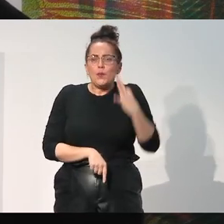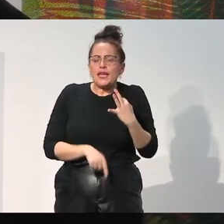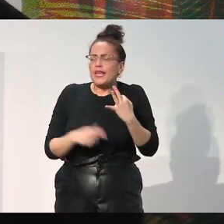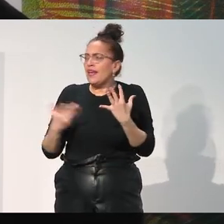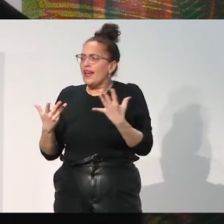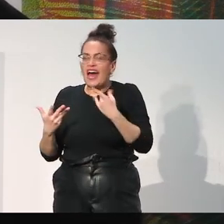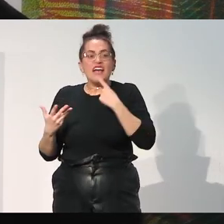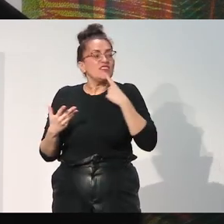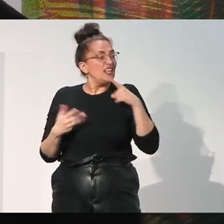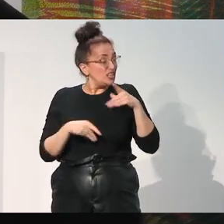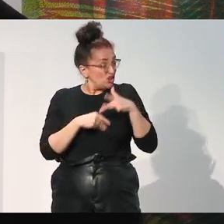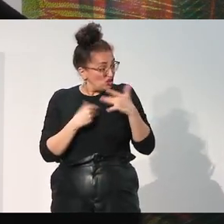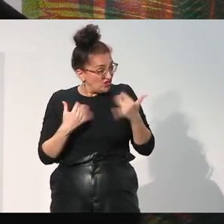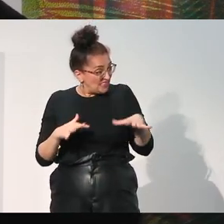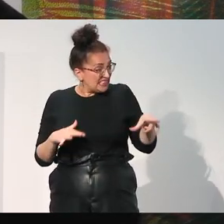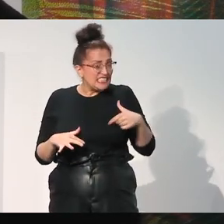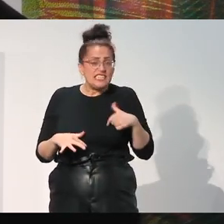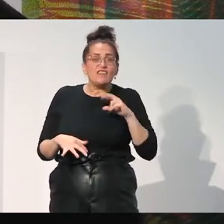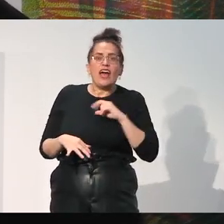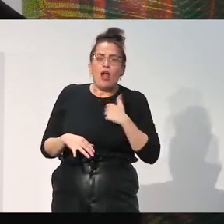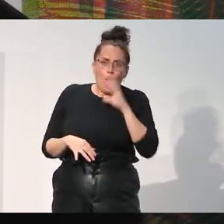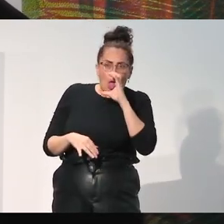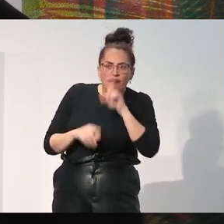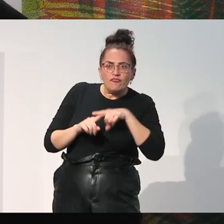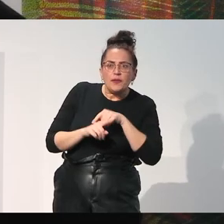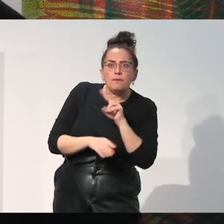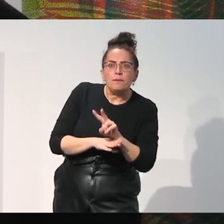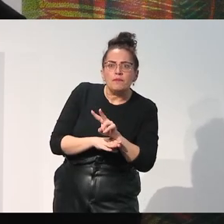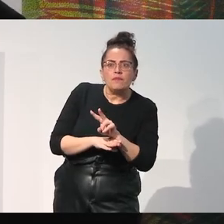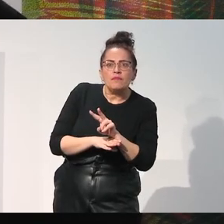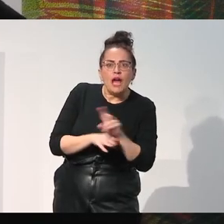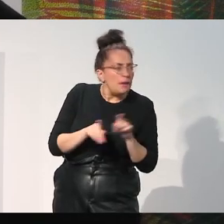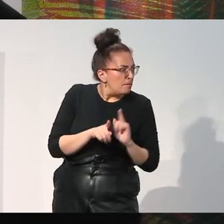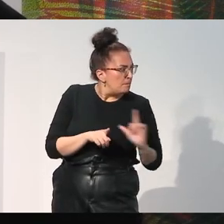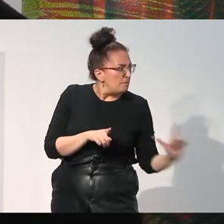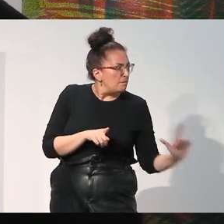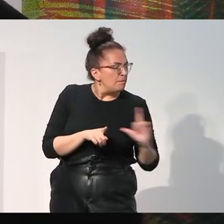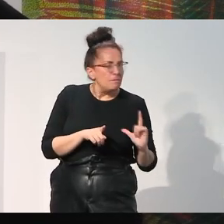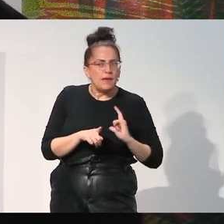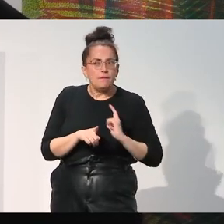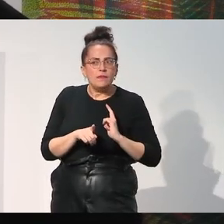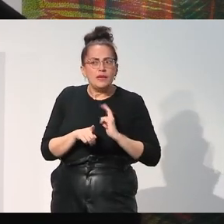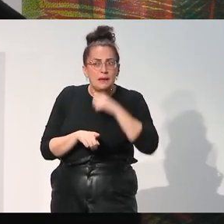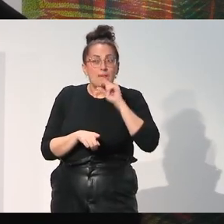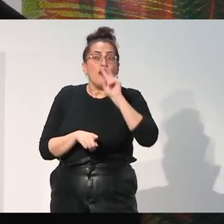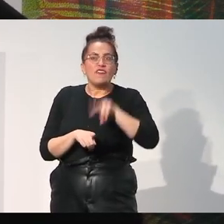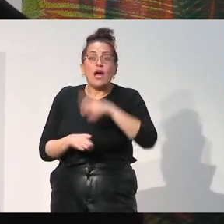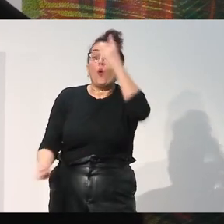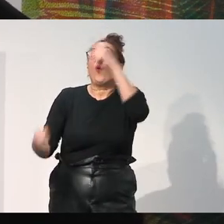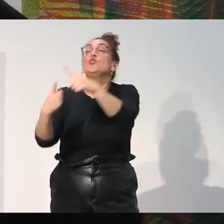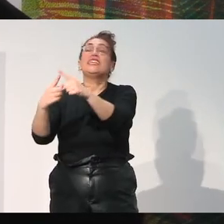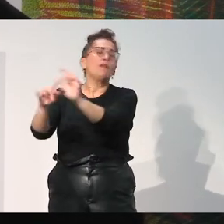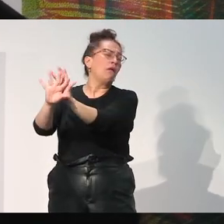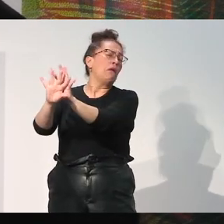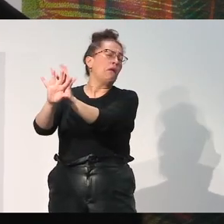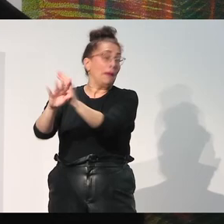il l'a fait, ça, quand je le regarde, c'est extraordinaire comme film, donc en fait, il faut que je poursuive dans cette démarche de les interroger, même si je ne sais pas très bien où je vais, même si je ne sais pas très bien où